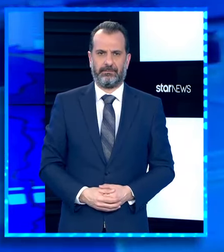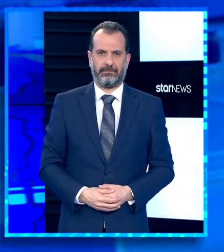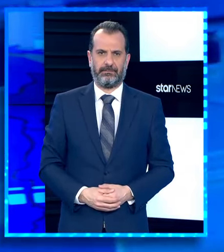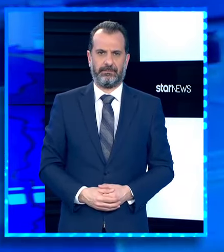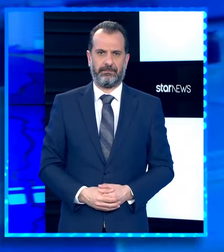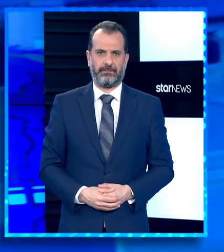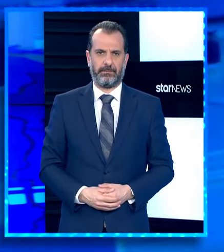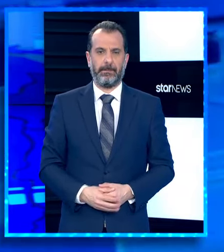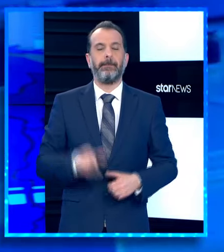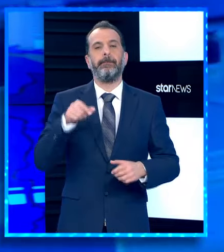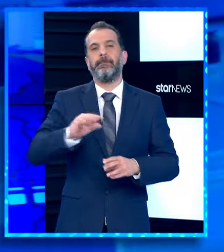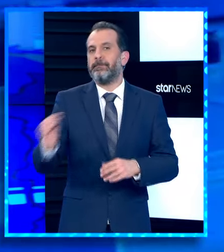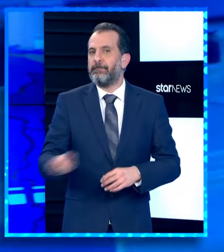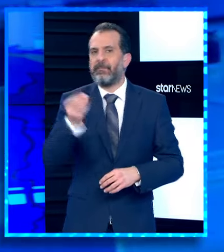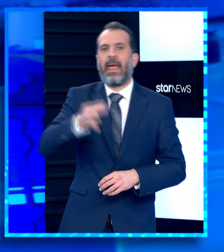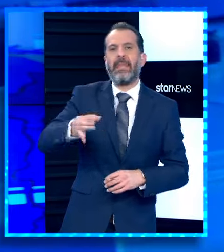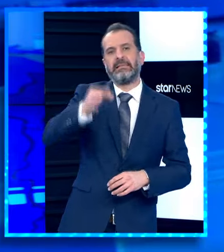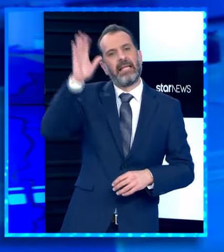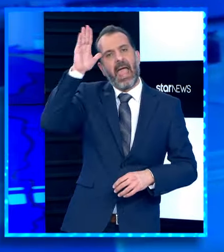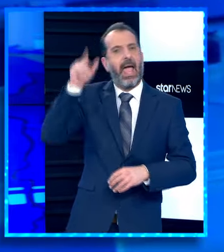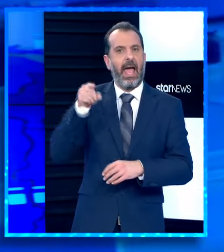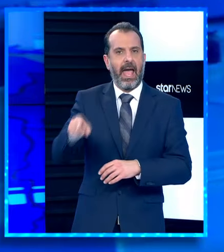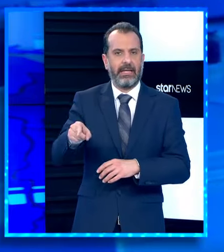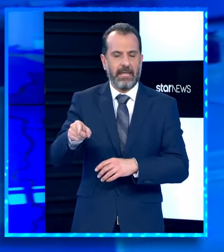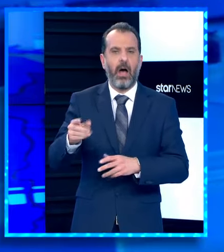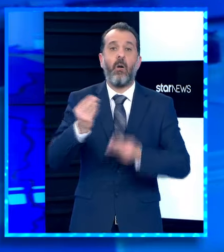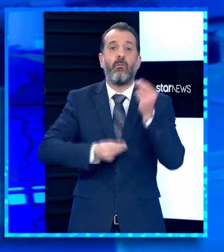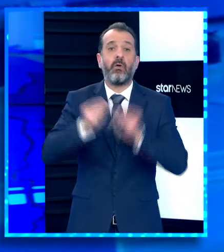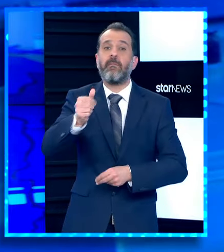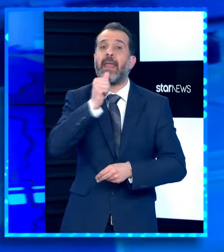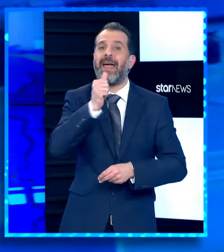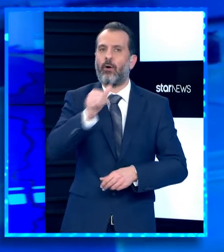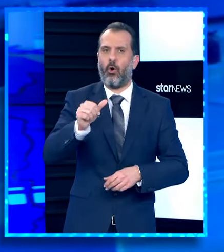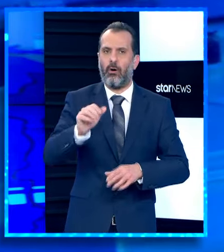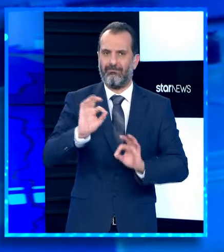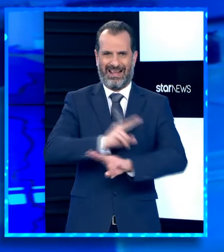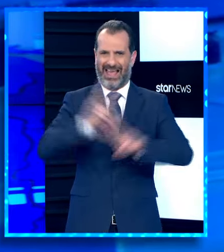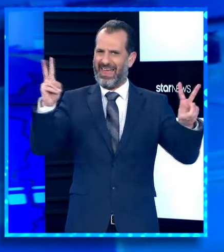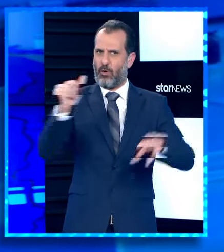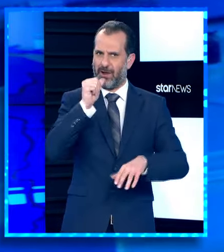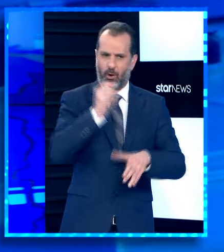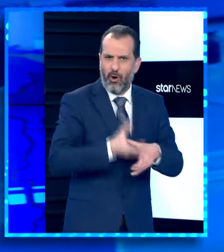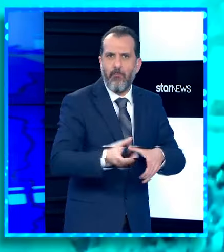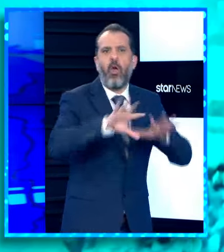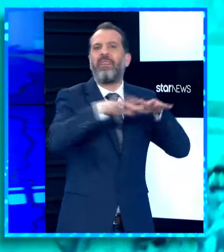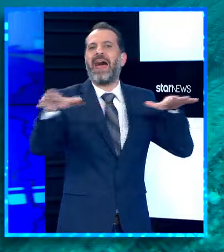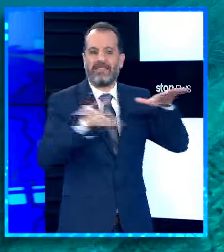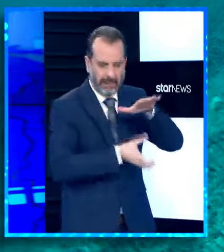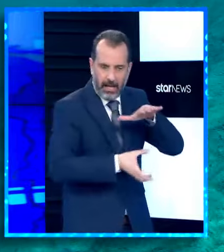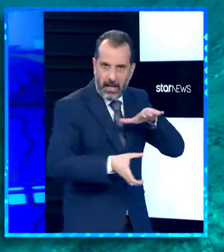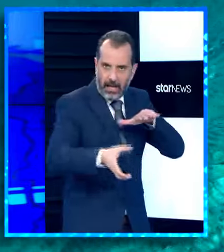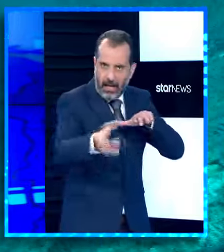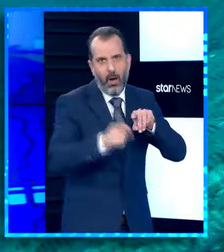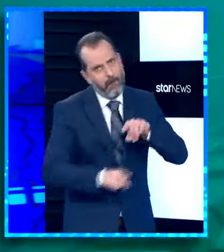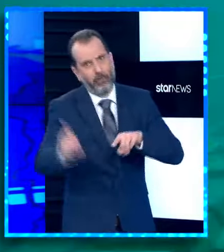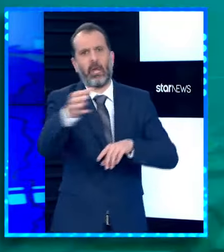Σοβαρό είναι το πρόβλημα υδροδότησης της Αίγινας μετά και το σαμποτάζ στον υποθαλάσσιο αγωγό. Για δεύτερη εβδομάδα παραμένουν χωρίς πόσιμο